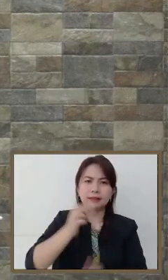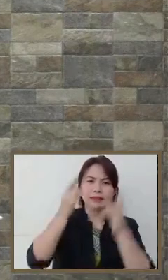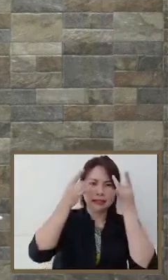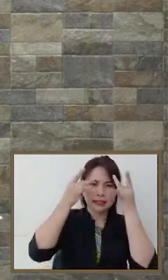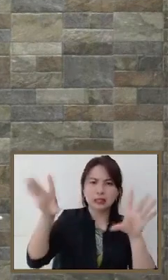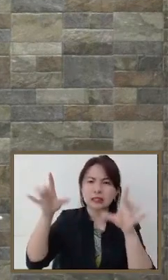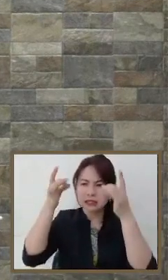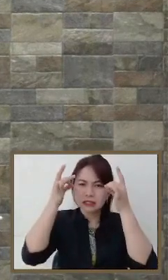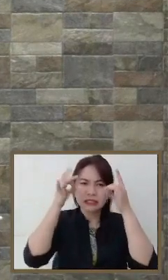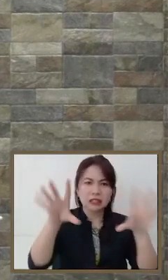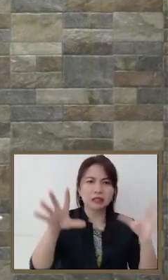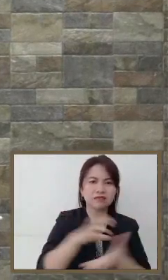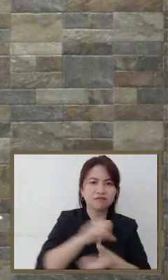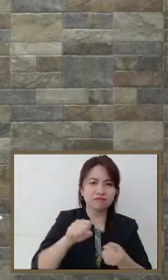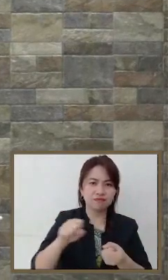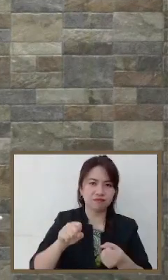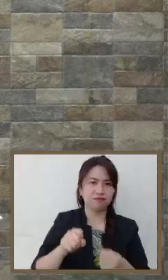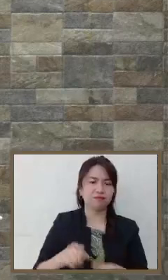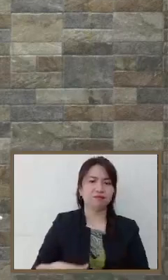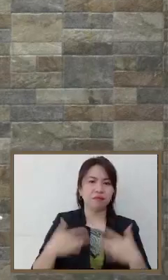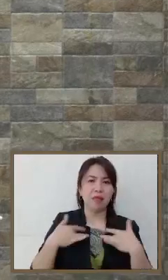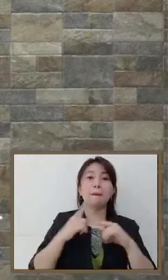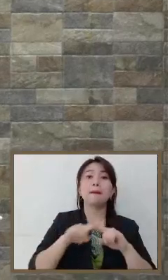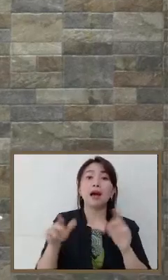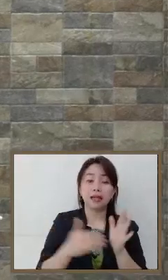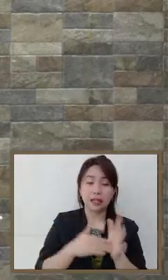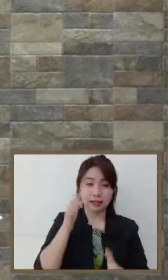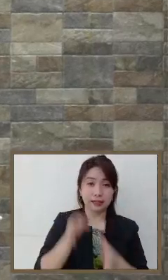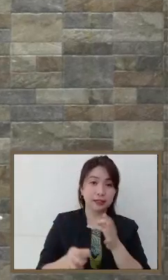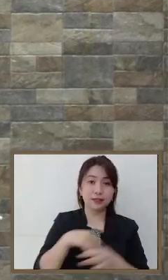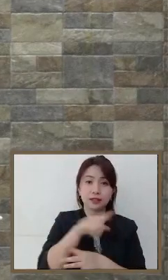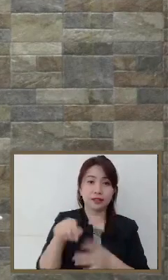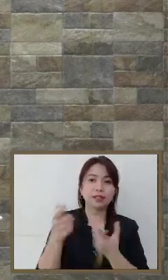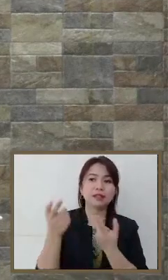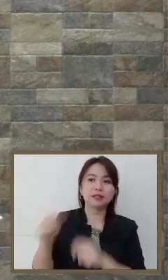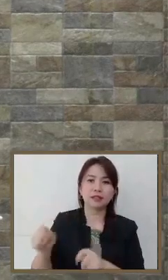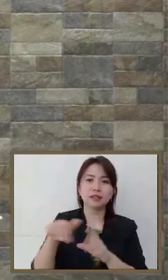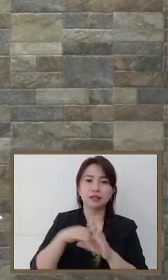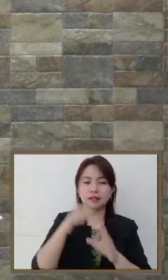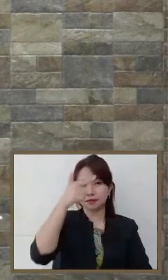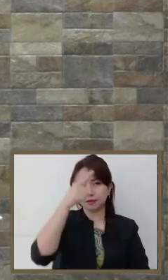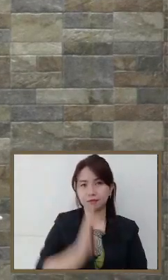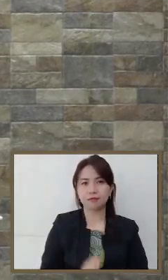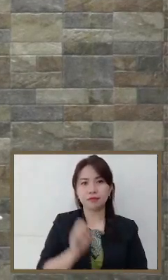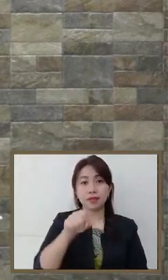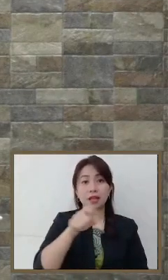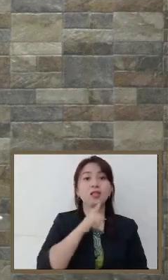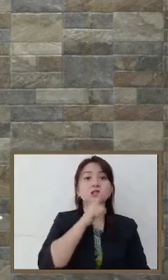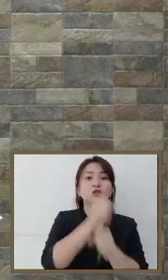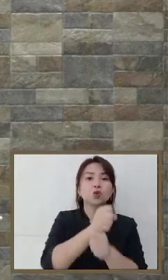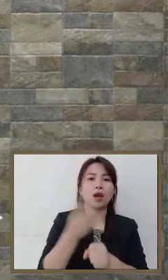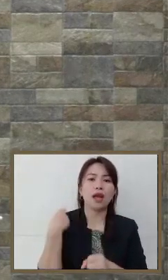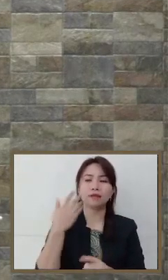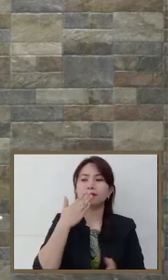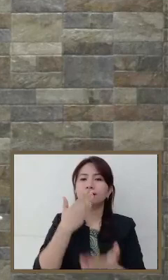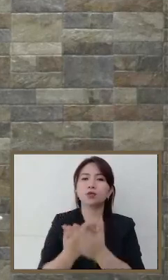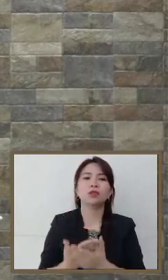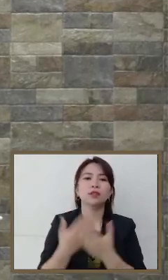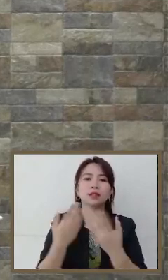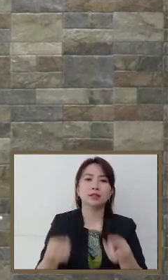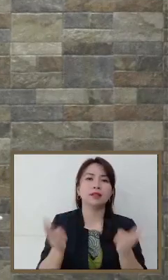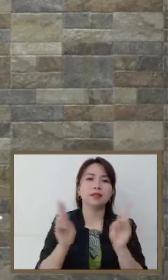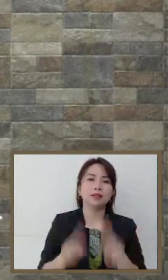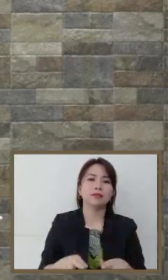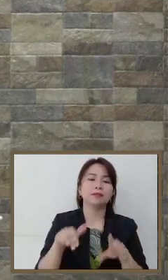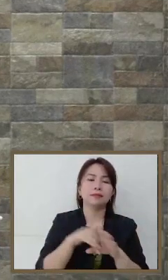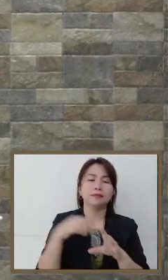hakan lang pero Once na tayo magtiwala sa Diyos mga kapatid siguradong puro kaayusan ang mangyayari po sa ating buhay